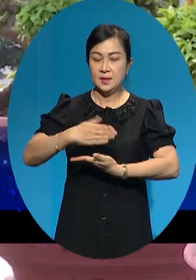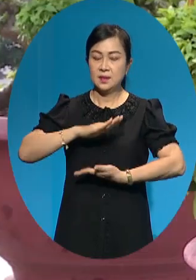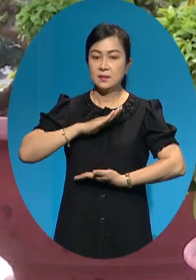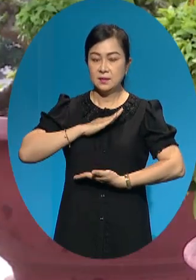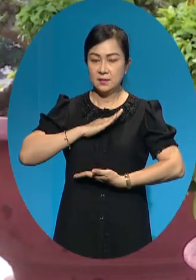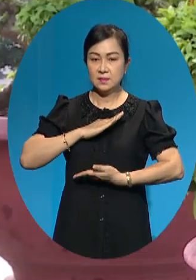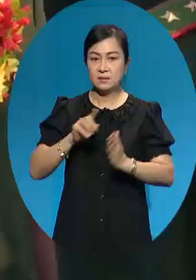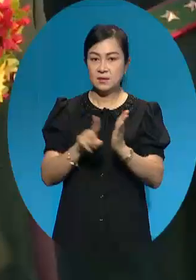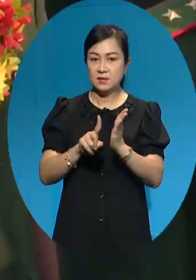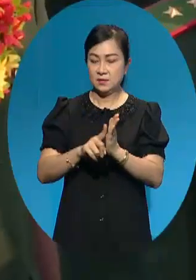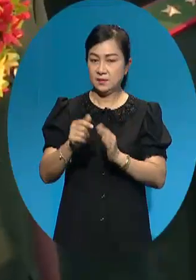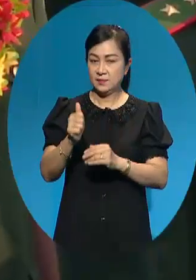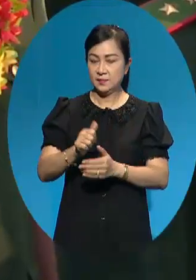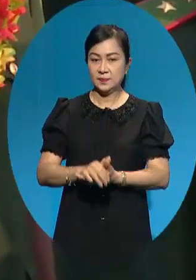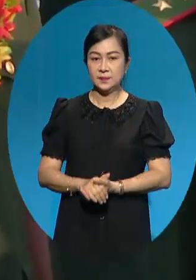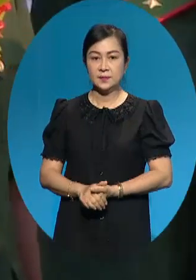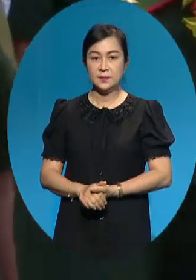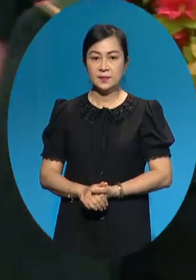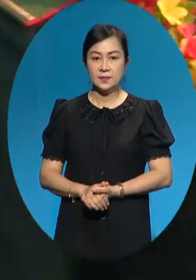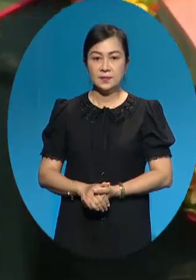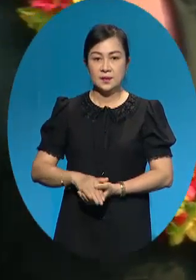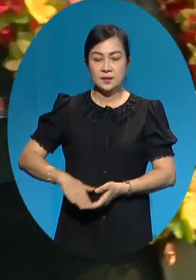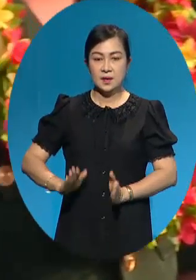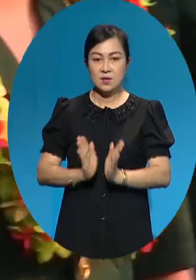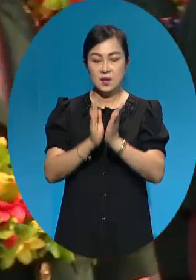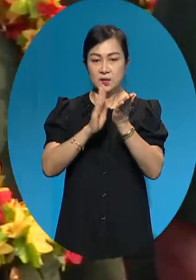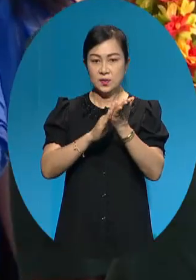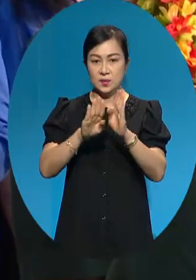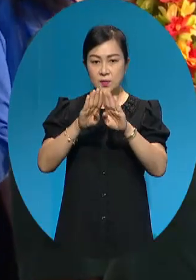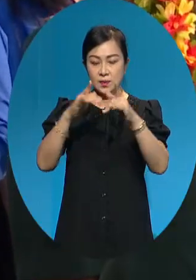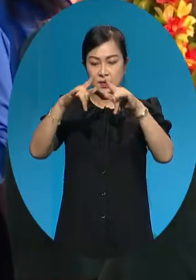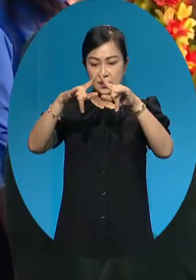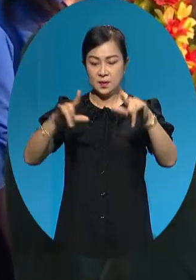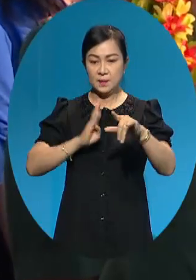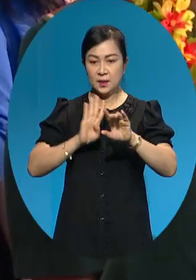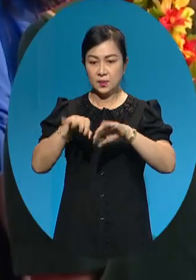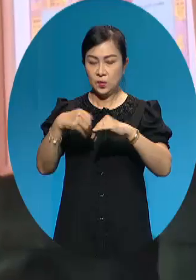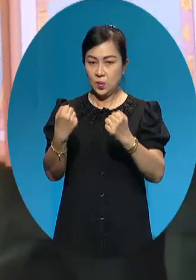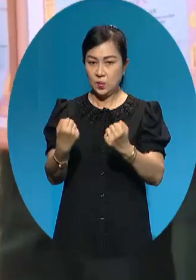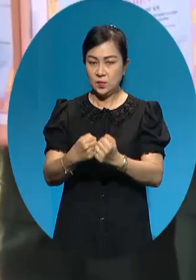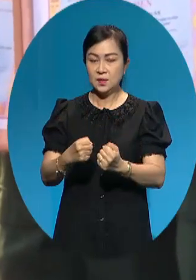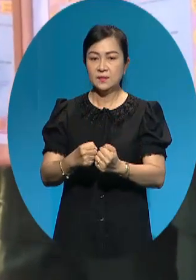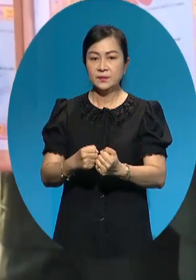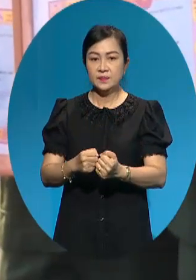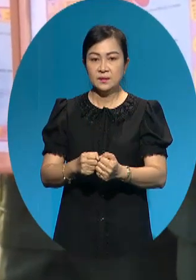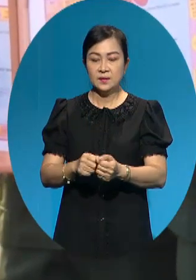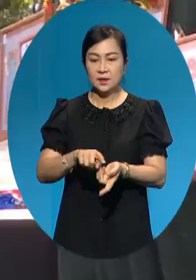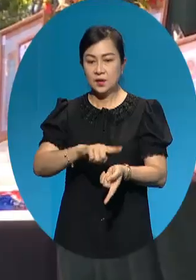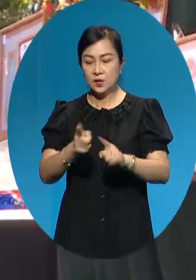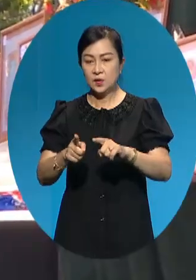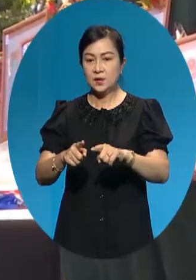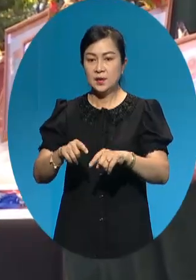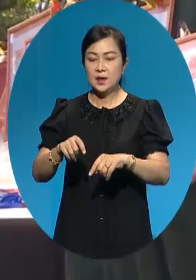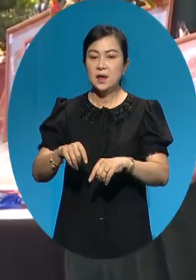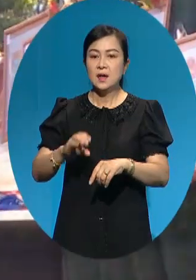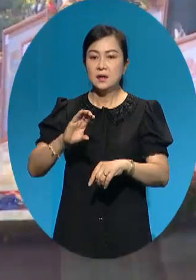thưởng danh dự và cao quý này. Ngay sau lễ tuyên dương và khai mạc hội trại, ban tổ chức cùng các trại sinh sẽ di chuyển đến xã đảo